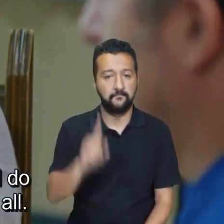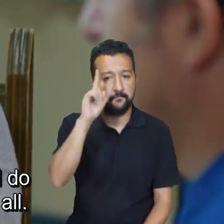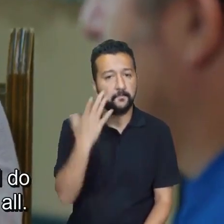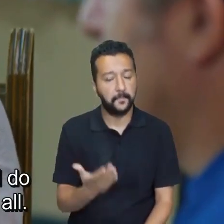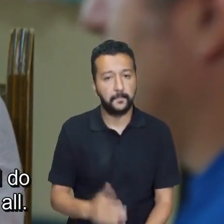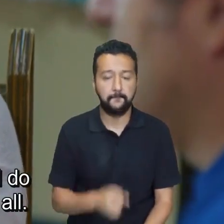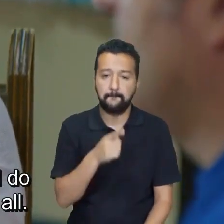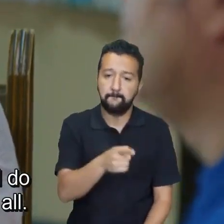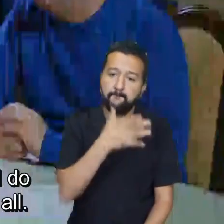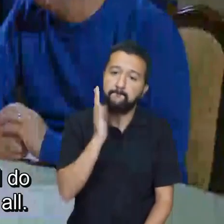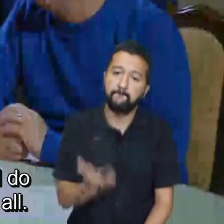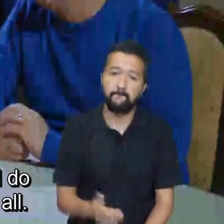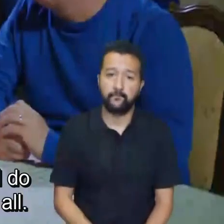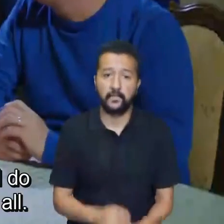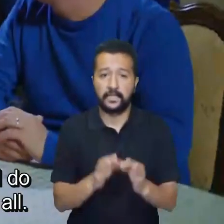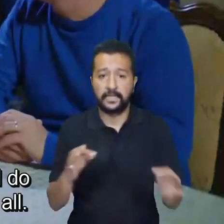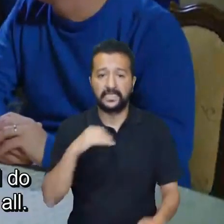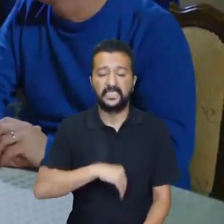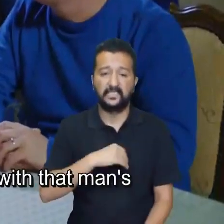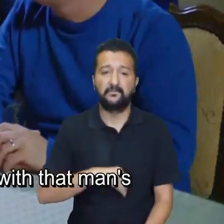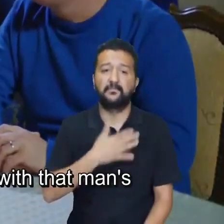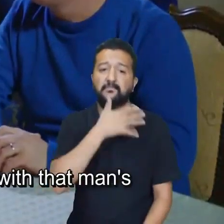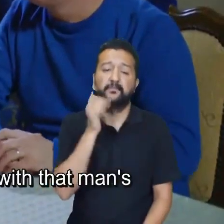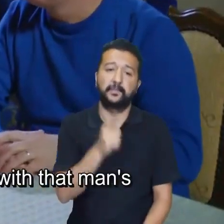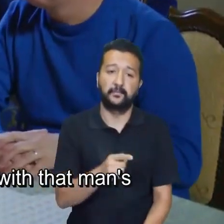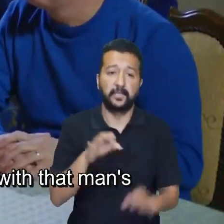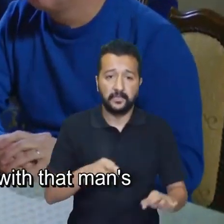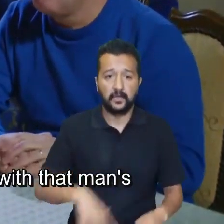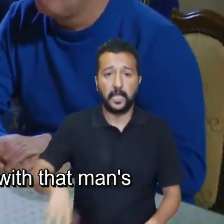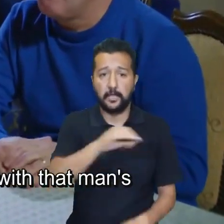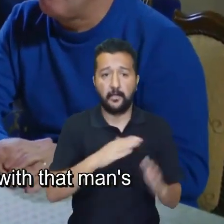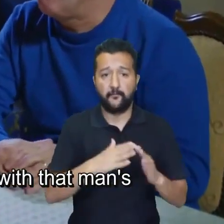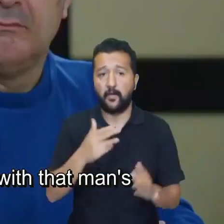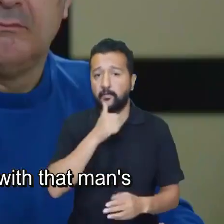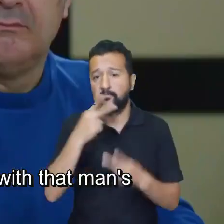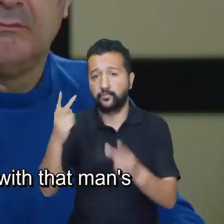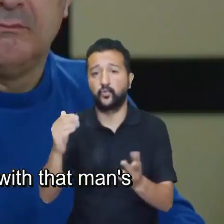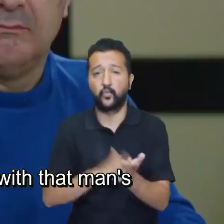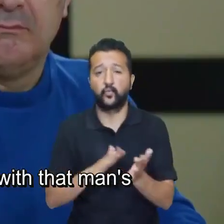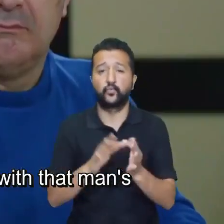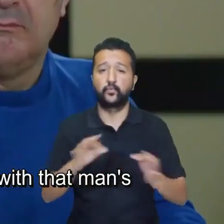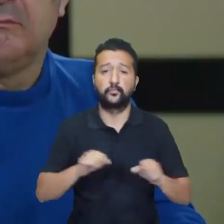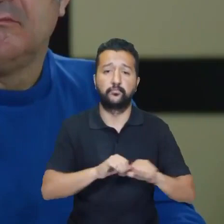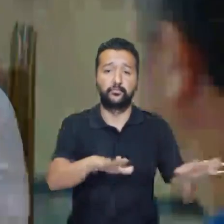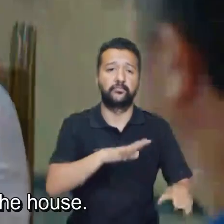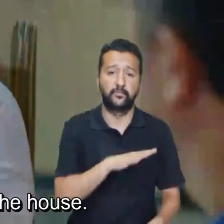Vallahi ne bileyim. Hiç içime sinmiyor. Şimdi bütün evi o adamın uğursuzluğu